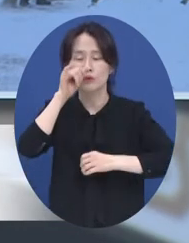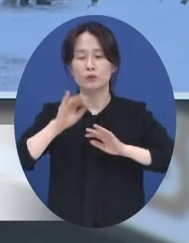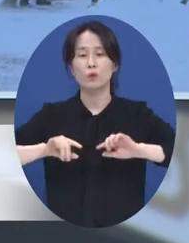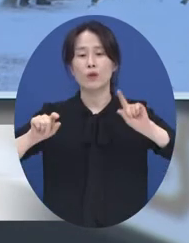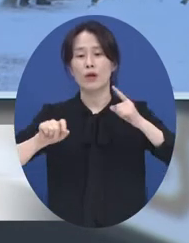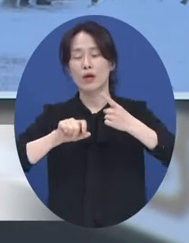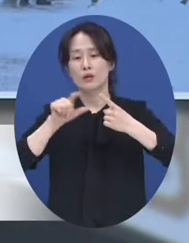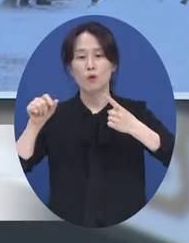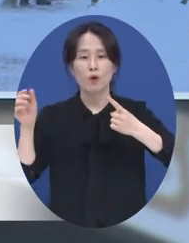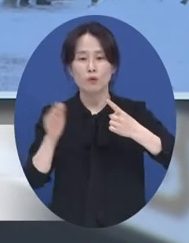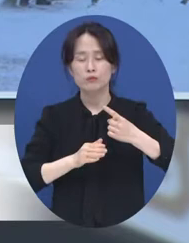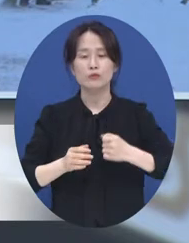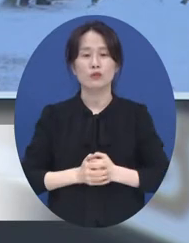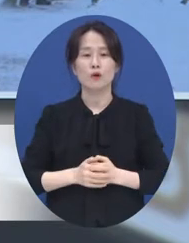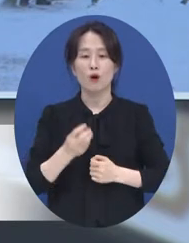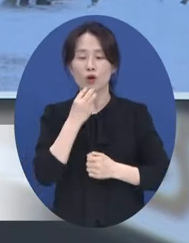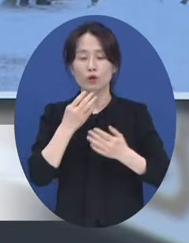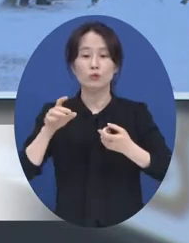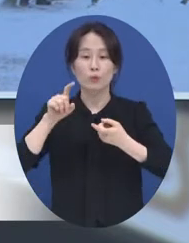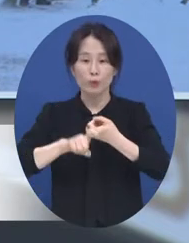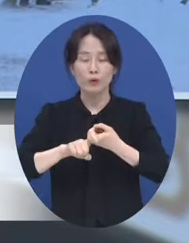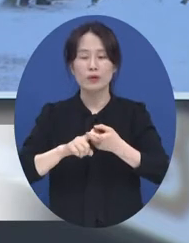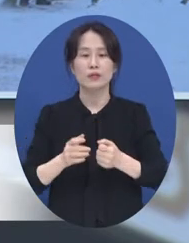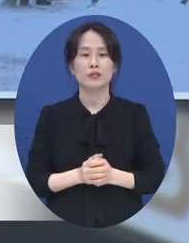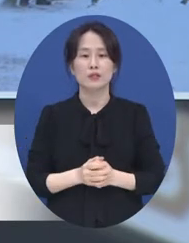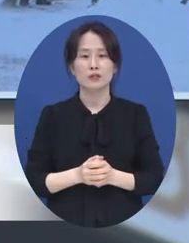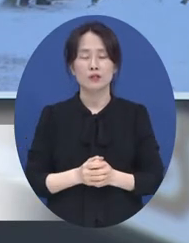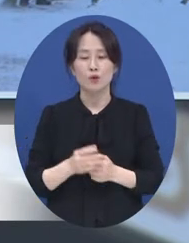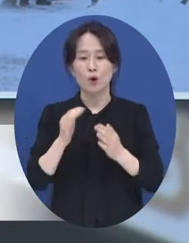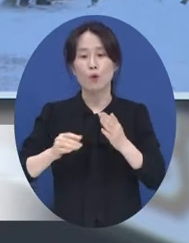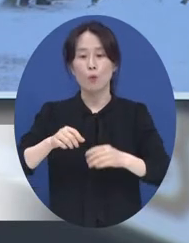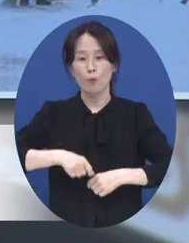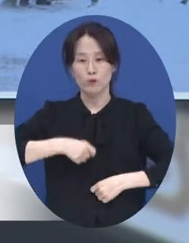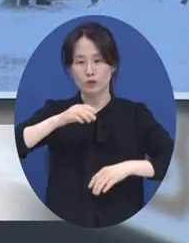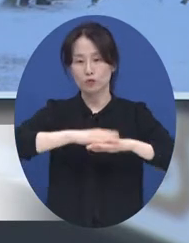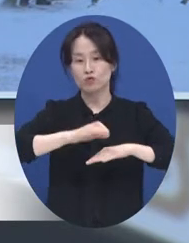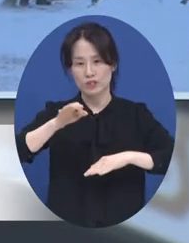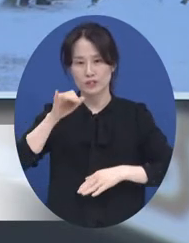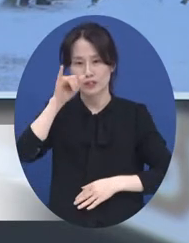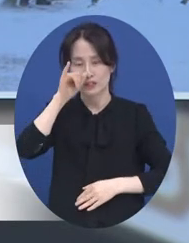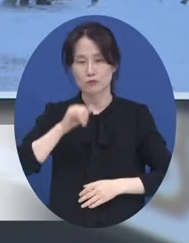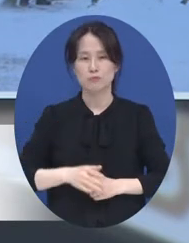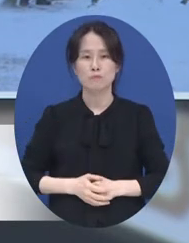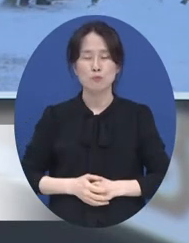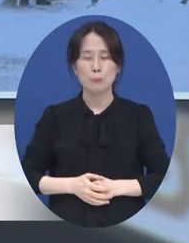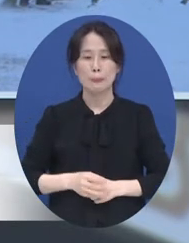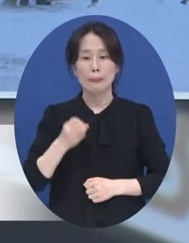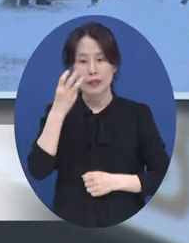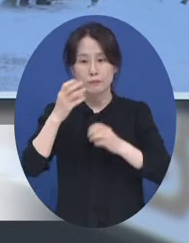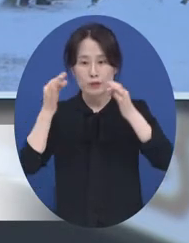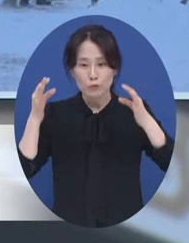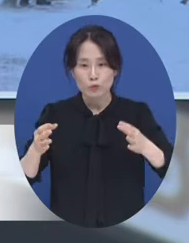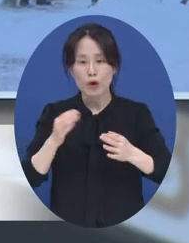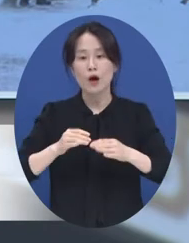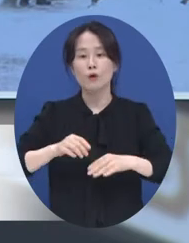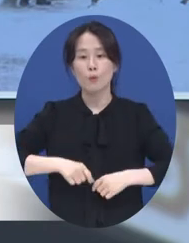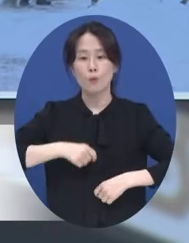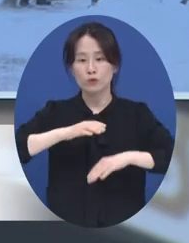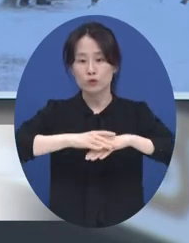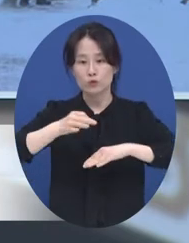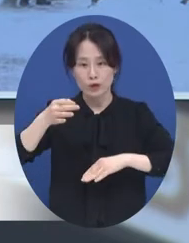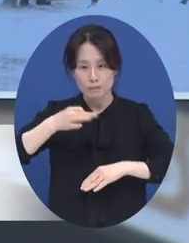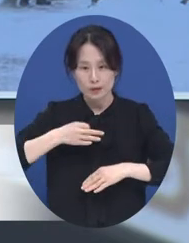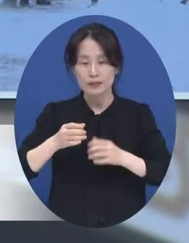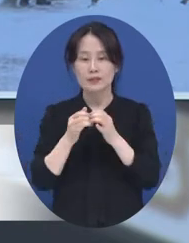일환으로 올해 1월부터 도 소속 비정규직의 보수를 높여주는 공정 수당 을 도입했습니다 시행 3개월 째에 공정